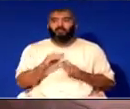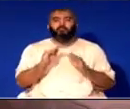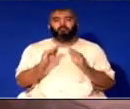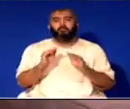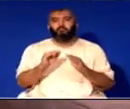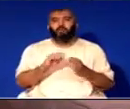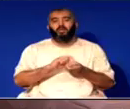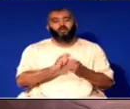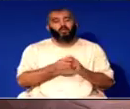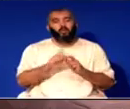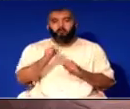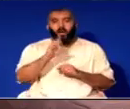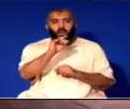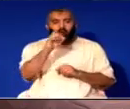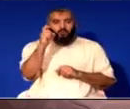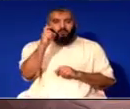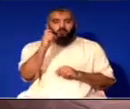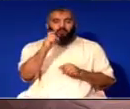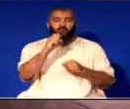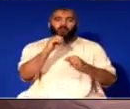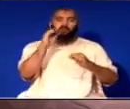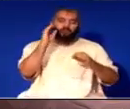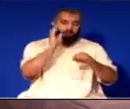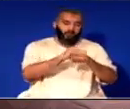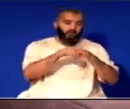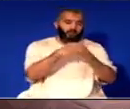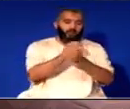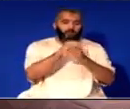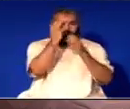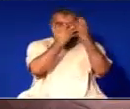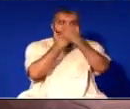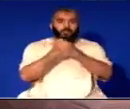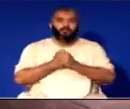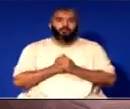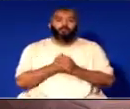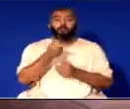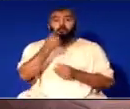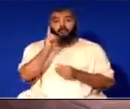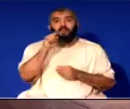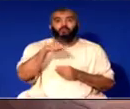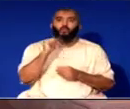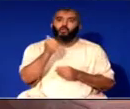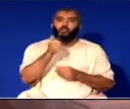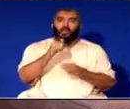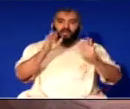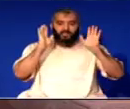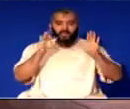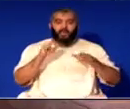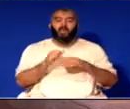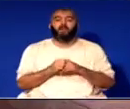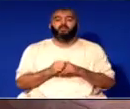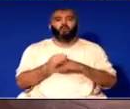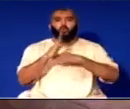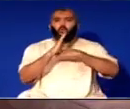تنتقلي مباشره للتيمم، تروحي تيمي وتصلي صلاتك عادي، ولكن كل صلاه تيمي لها، تصلي الظهر تيمي له والعصر تيمي